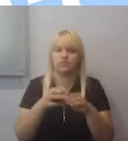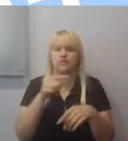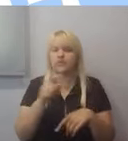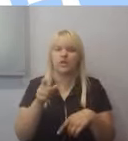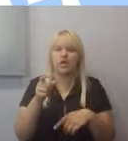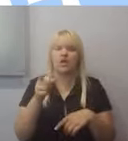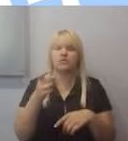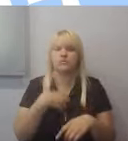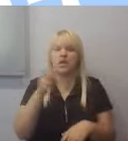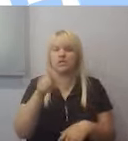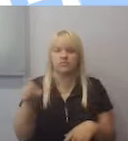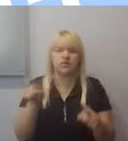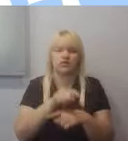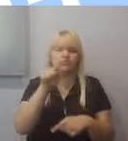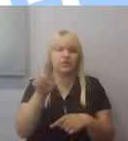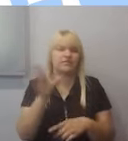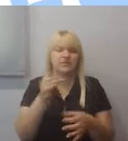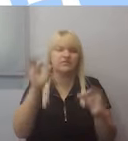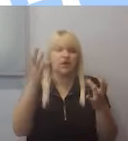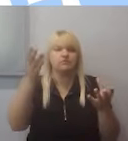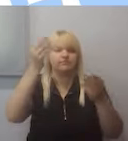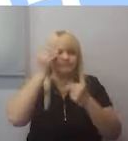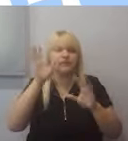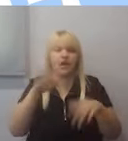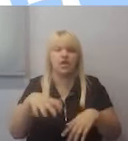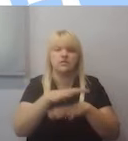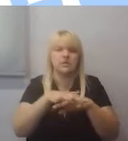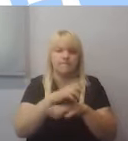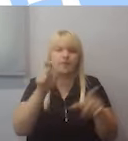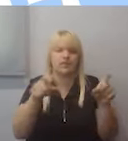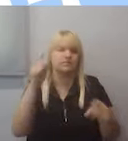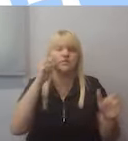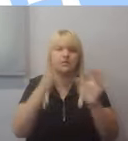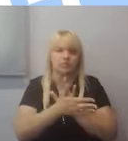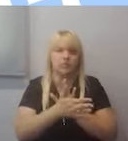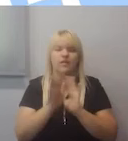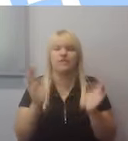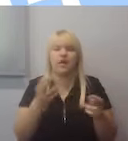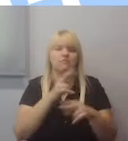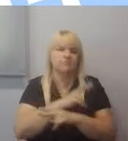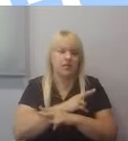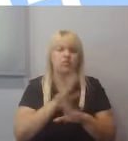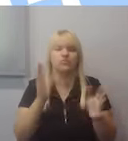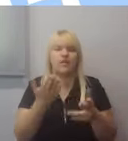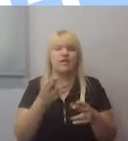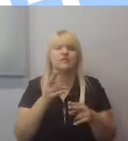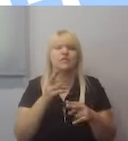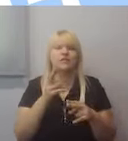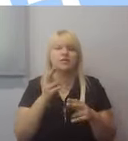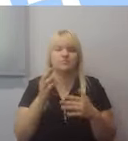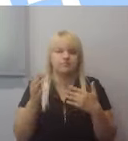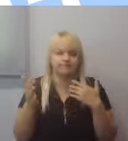šeit ir svarīgi uzsvert lai sabiedrība saprot kas ir vai nu miruši vai nu nomirs tuvākā